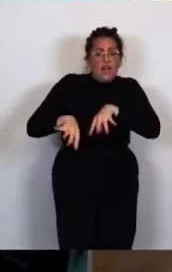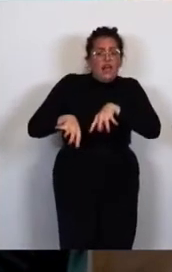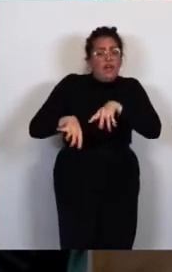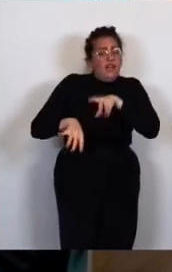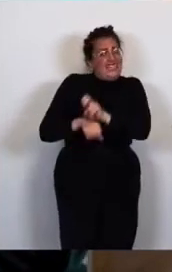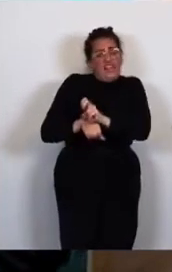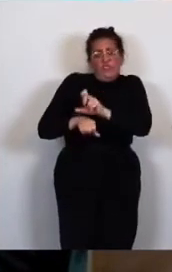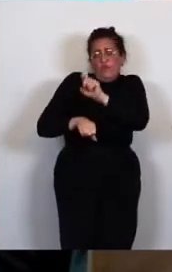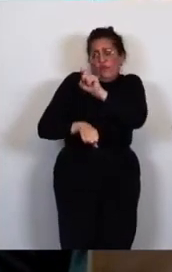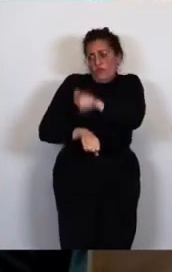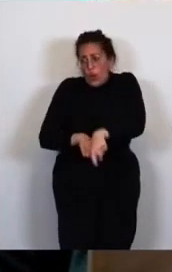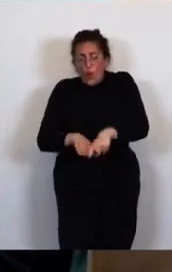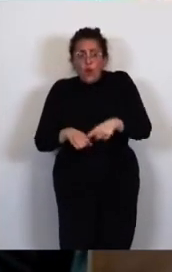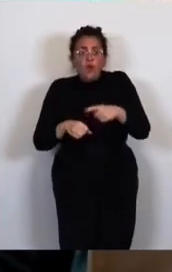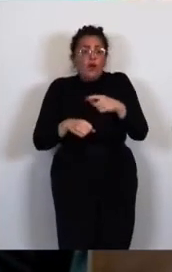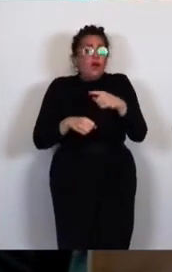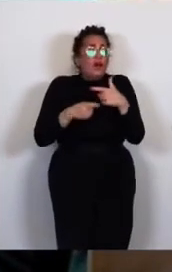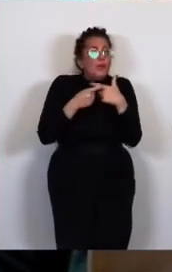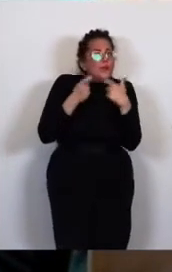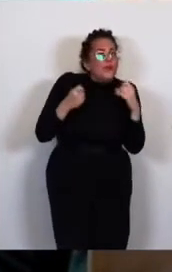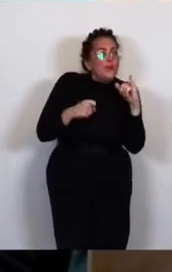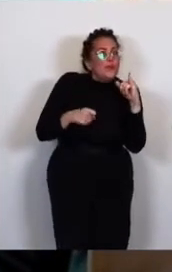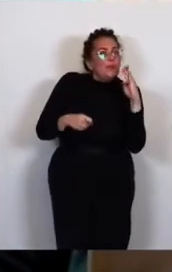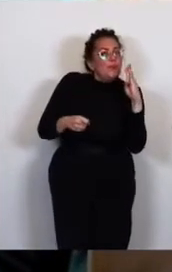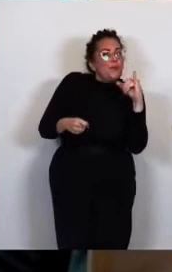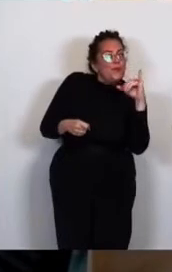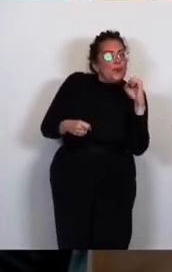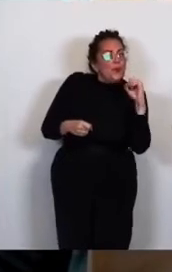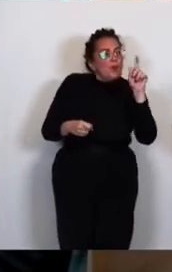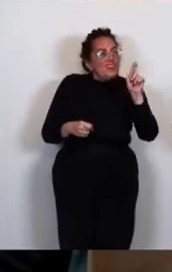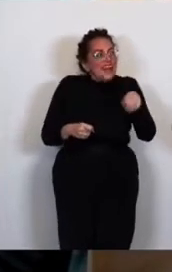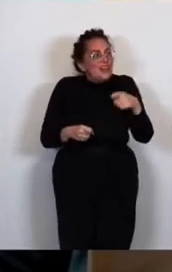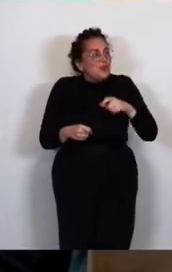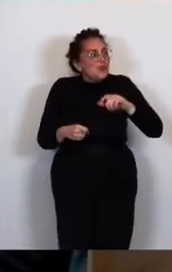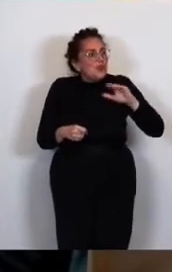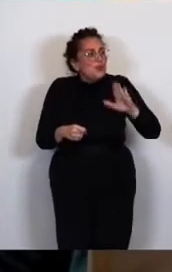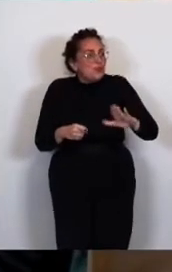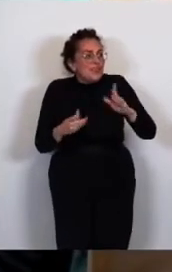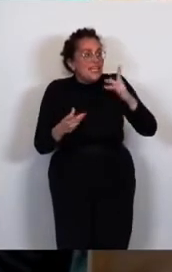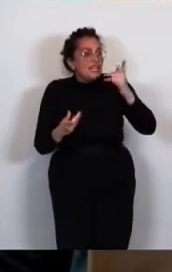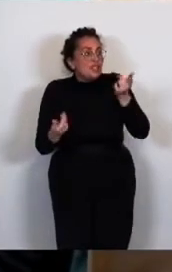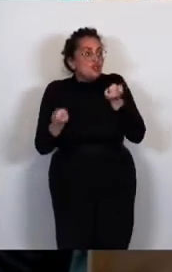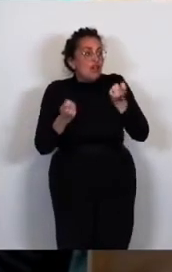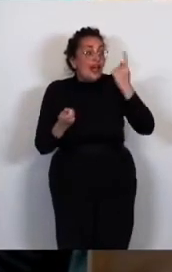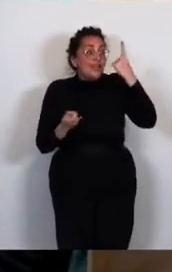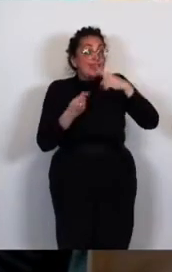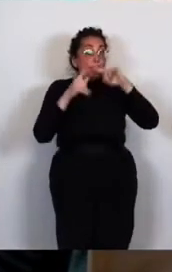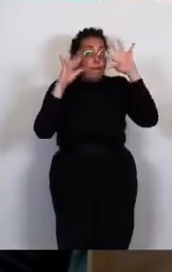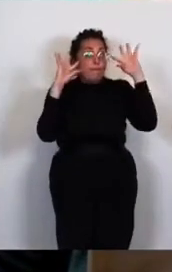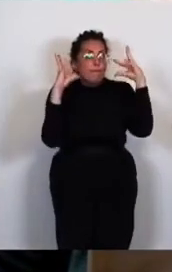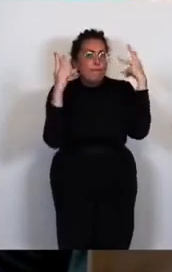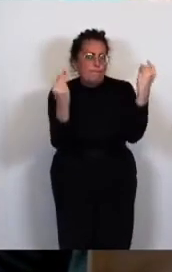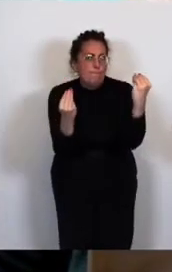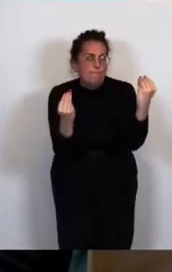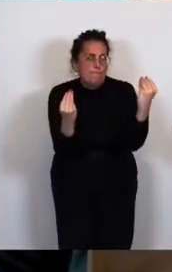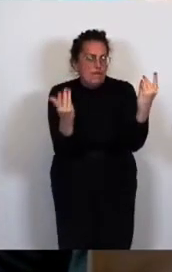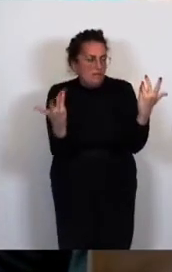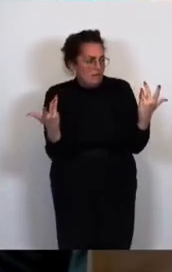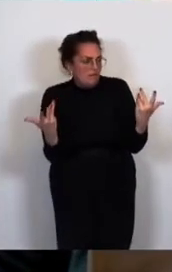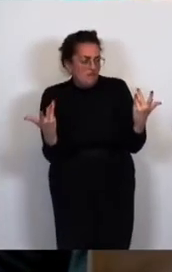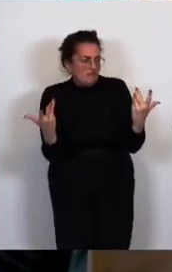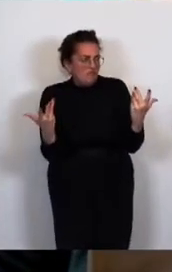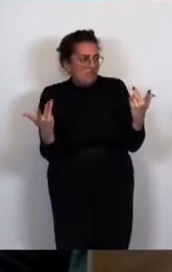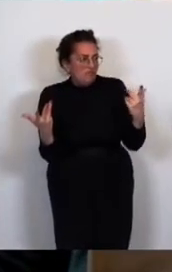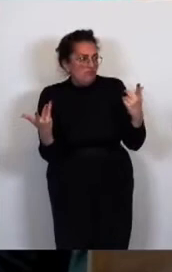comme impératif pour lutter contre le dérèglement climatique, ce projet apparaît encore plus anachronique.